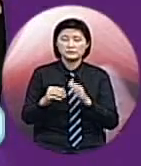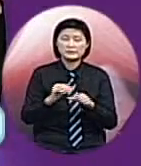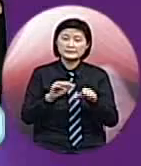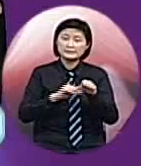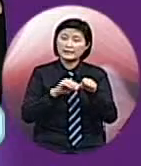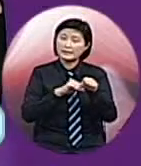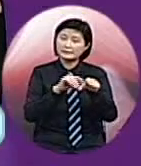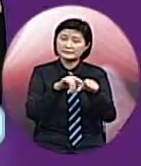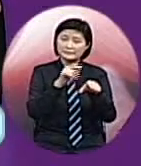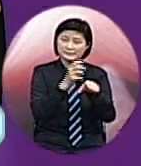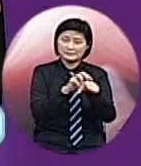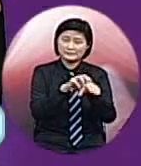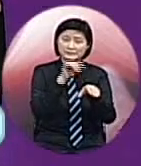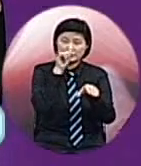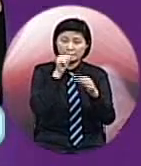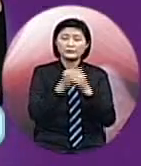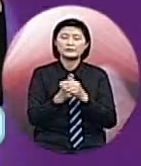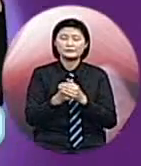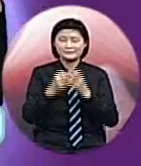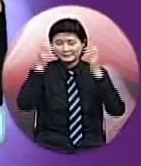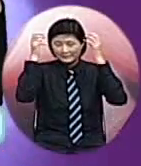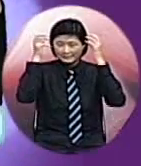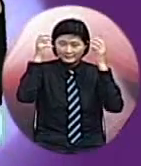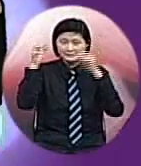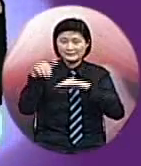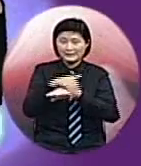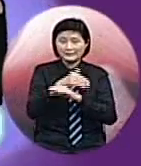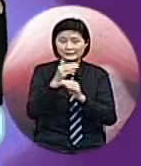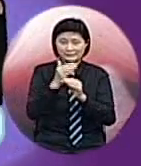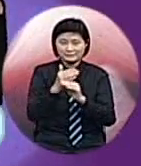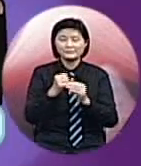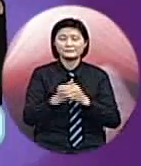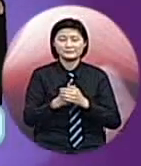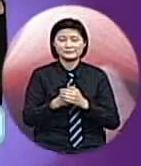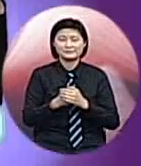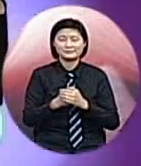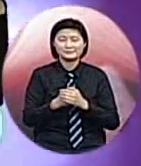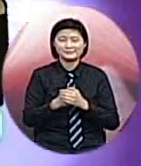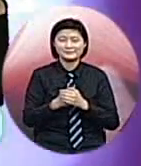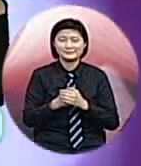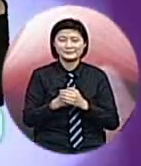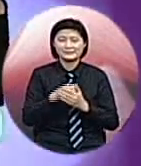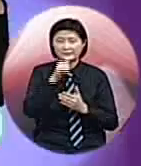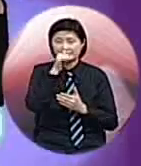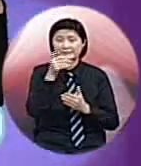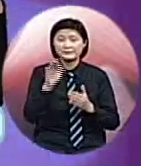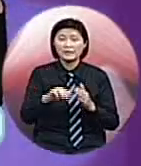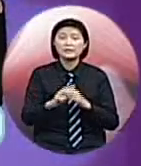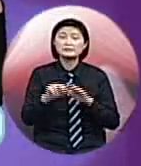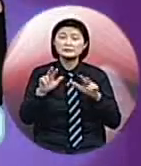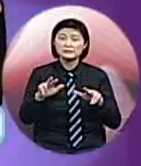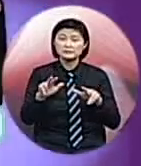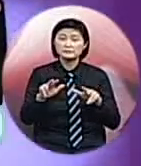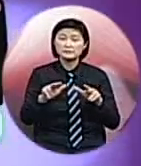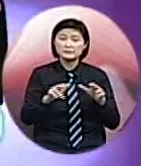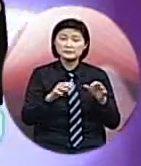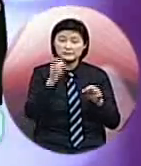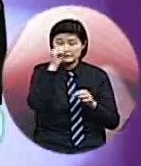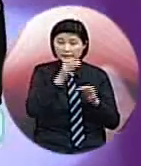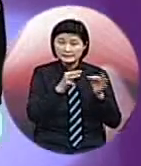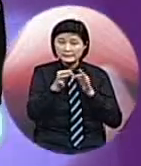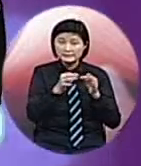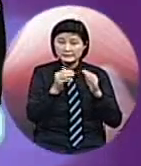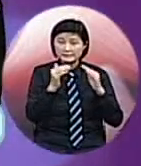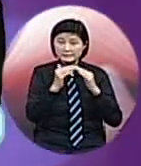예. 이구도 다니고요. 예. 어머니 때부터 그렇게 하셨어요. 아, 지금은 아, 그 예. 어디 점포에서 하신가요?